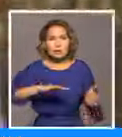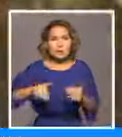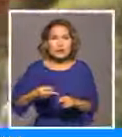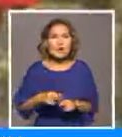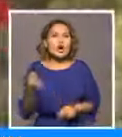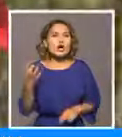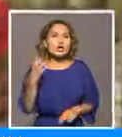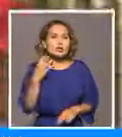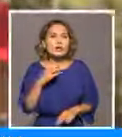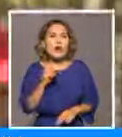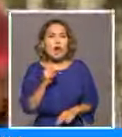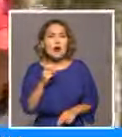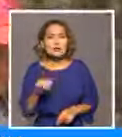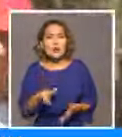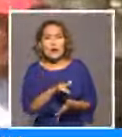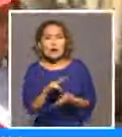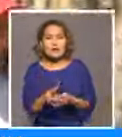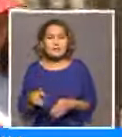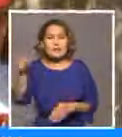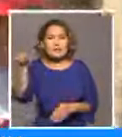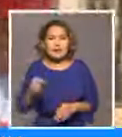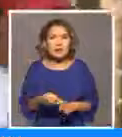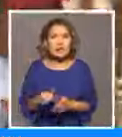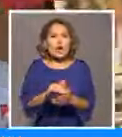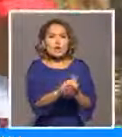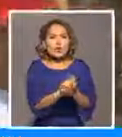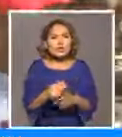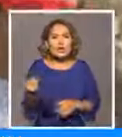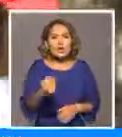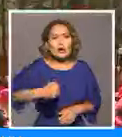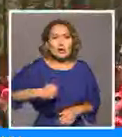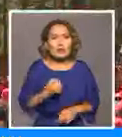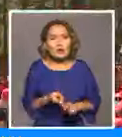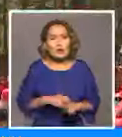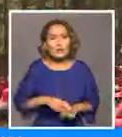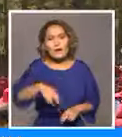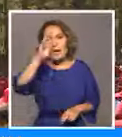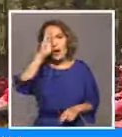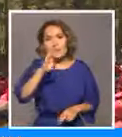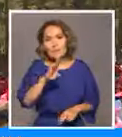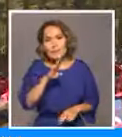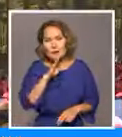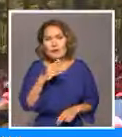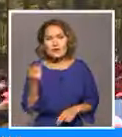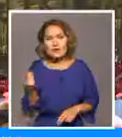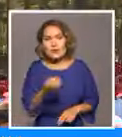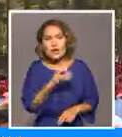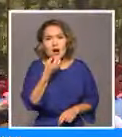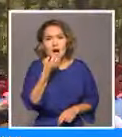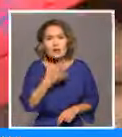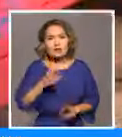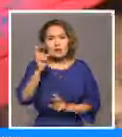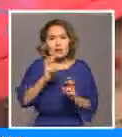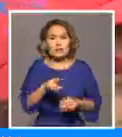қызы. Екеуі алғаш танысқан күннен әңгімелері жарасып, достасқан. Қос бұрымдының әкелері мұнайшы. Сол себепті компания